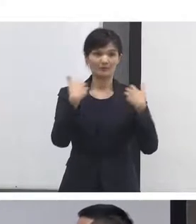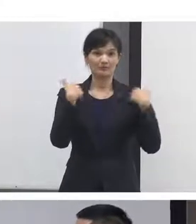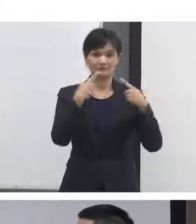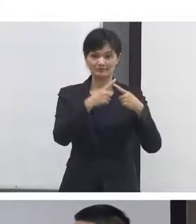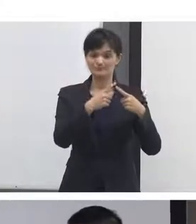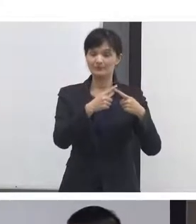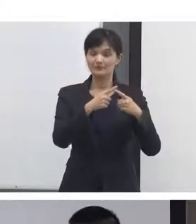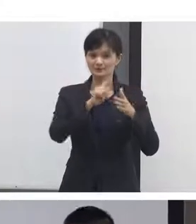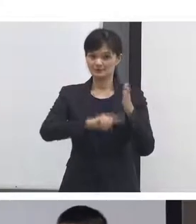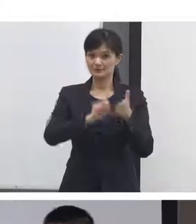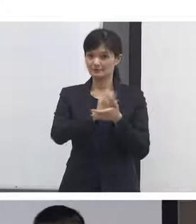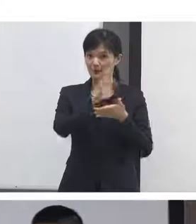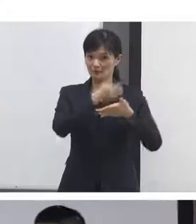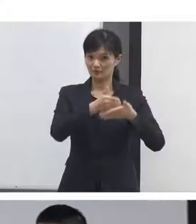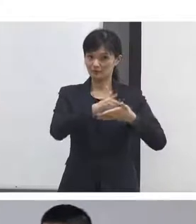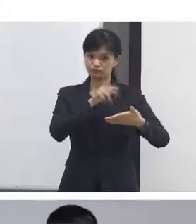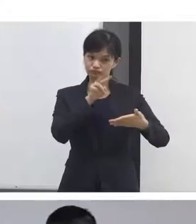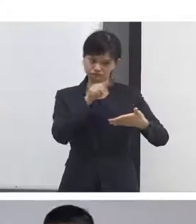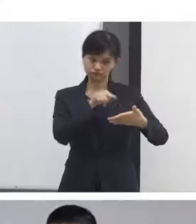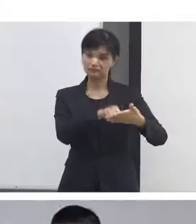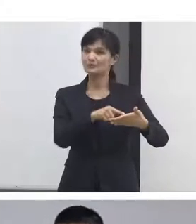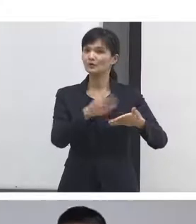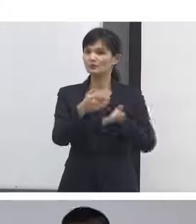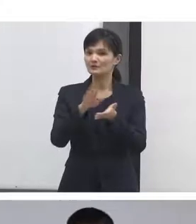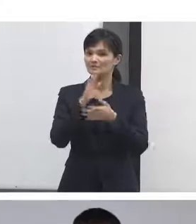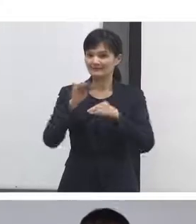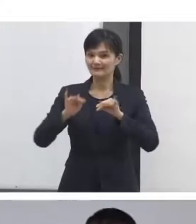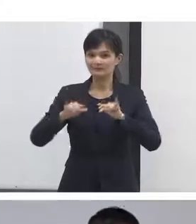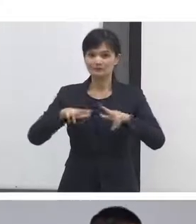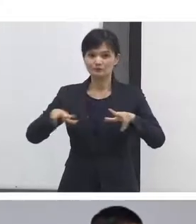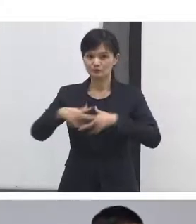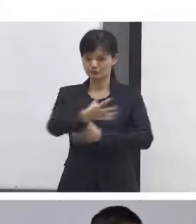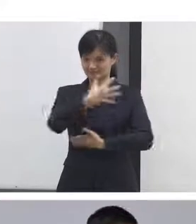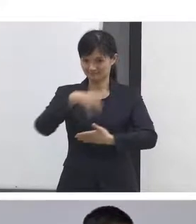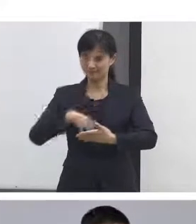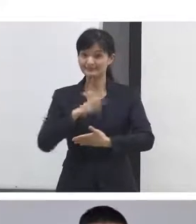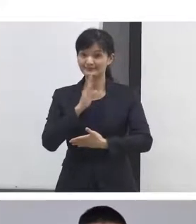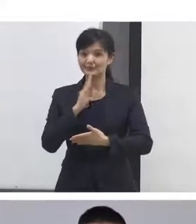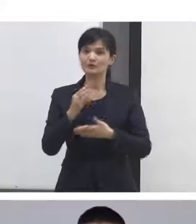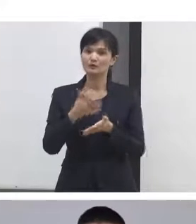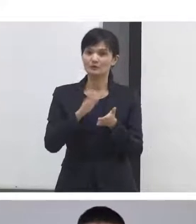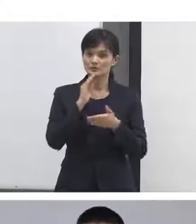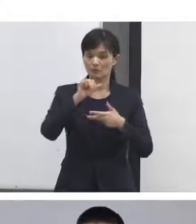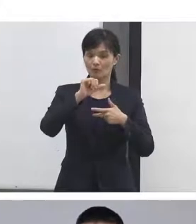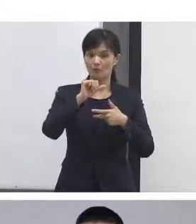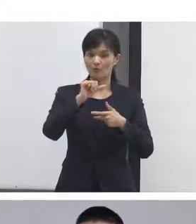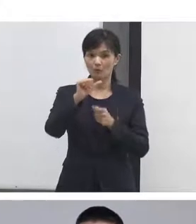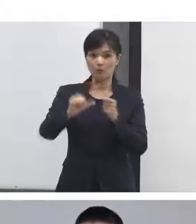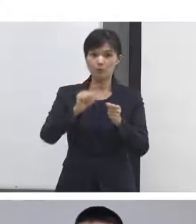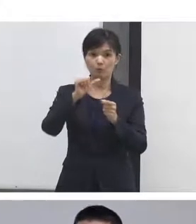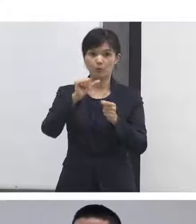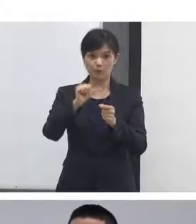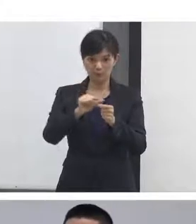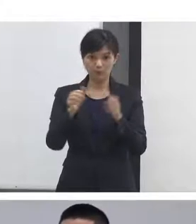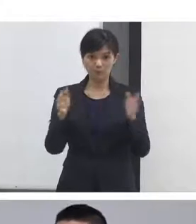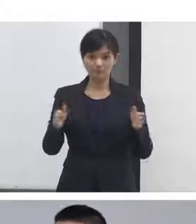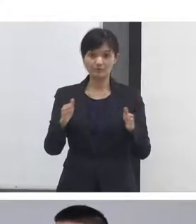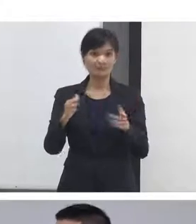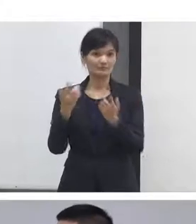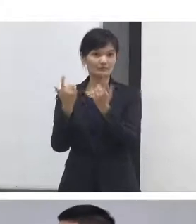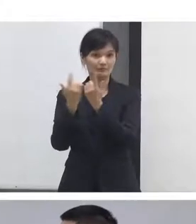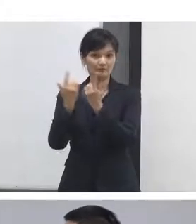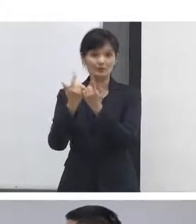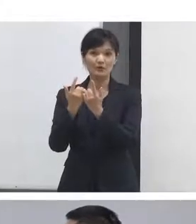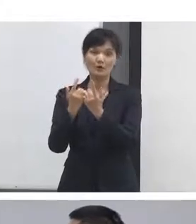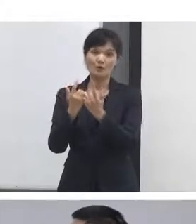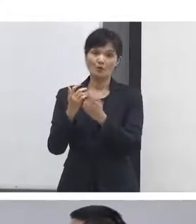影片里面的一张图，对我来说这也是某种地图。这个应该是五周年黑客松在空总台北空总的合